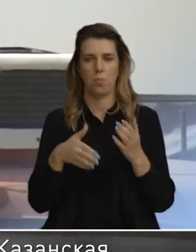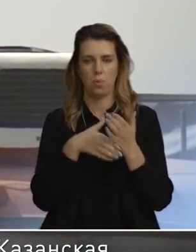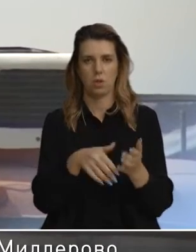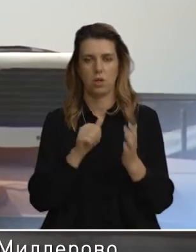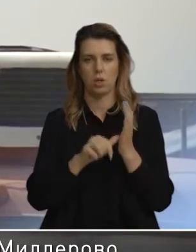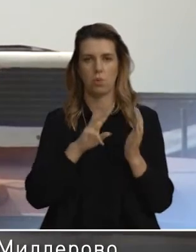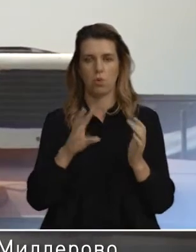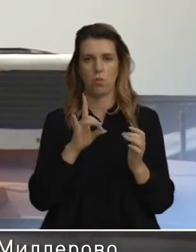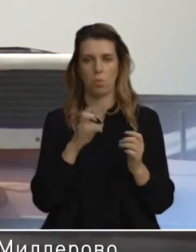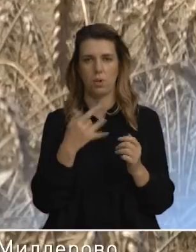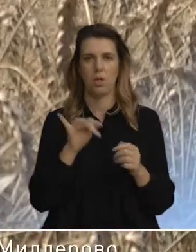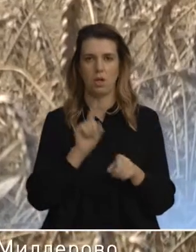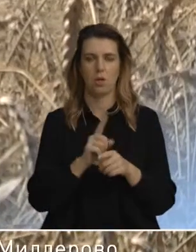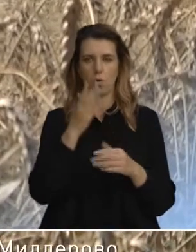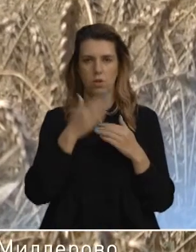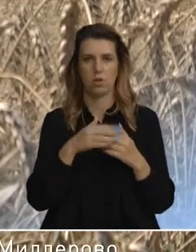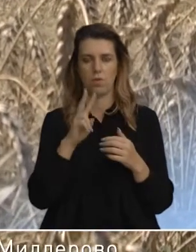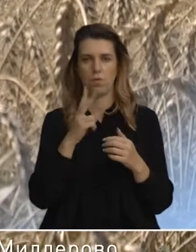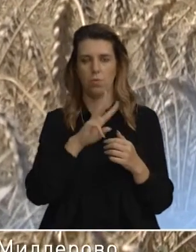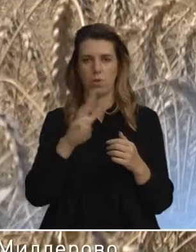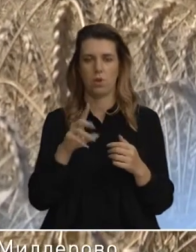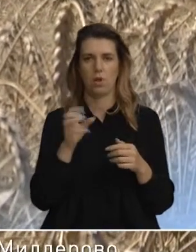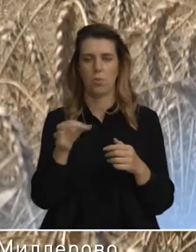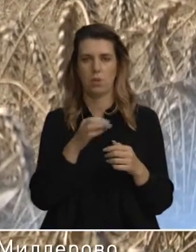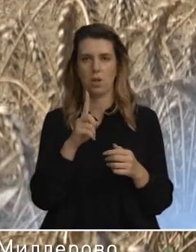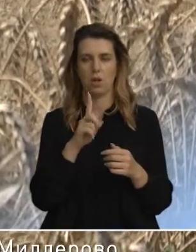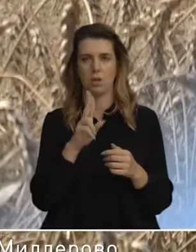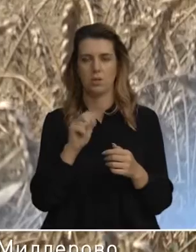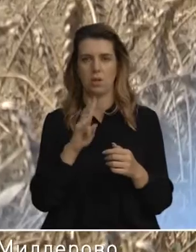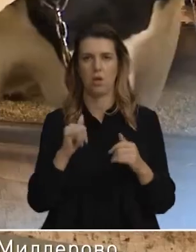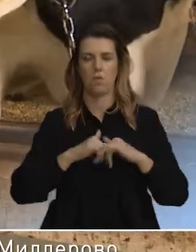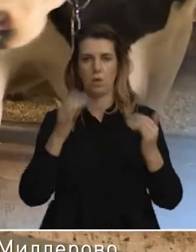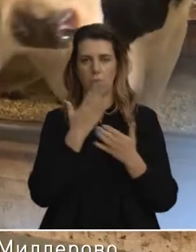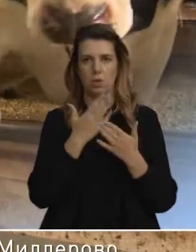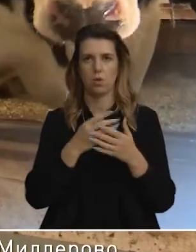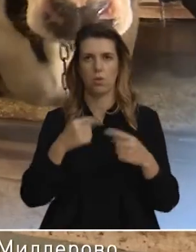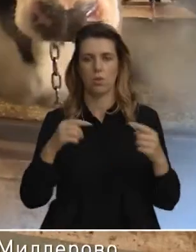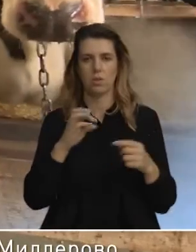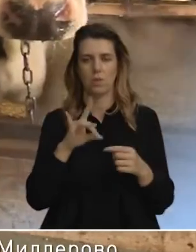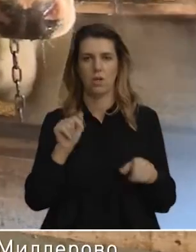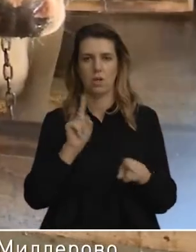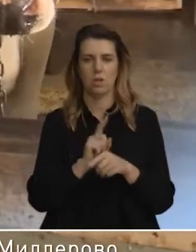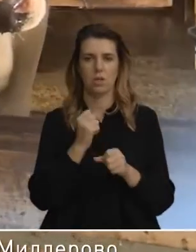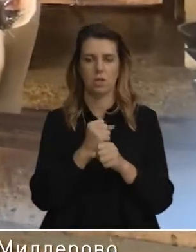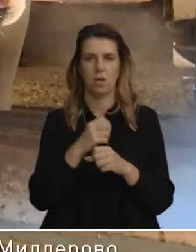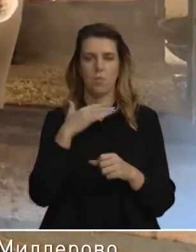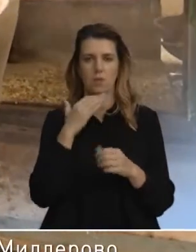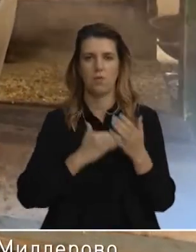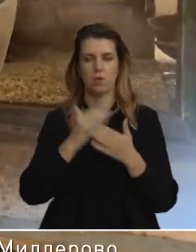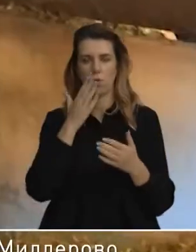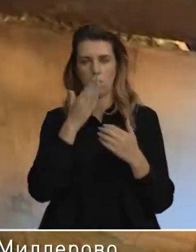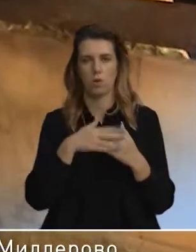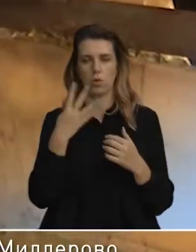6 миллиардов рублей, в том числе около 2,5 миллиардов из областной казны. Увеличились показатели и в других сферах. Так, производство мяса